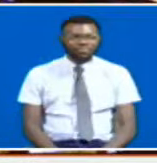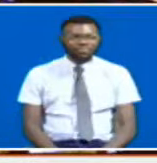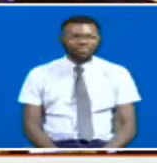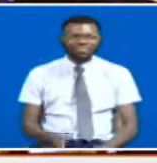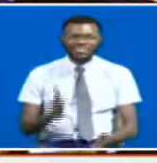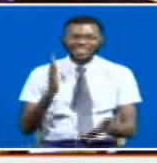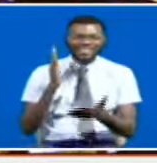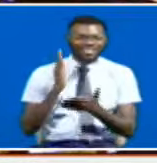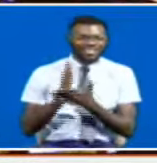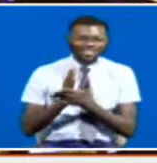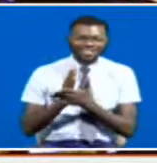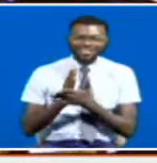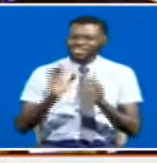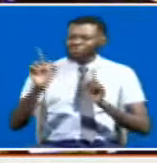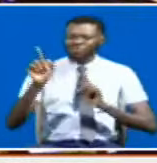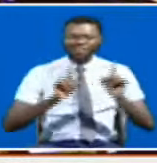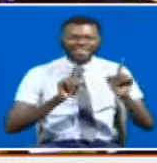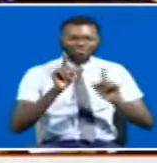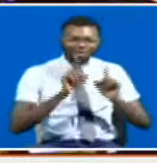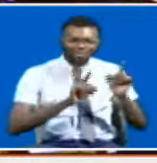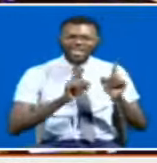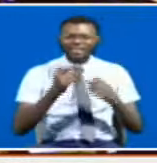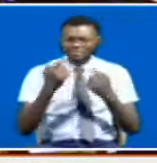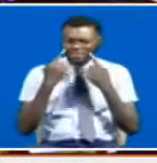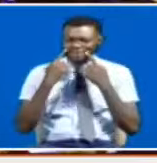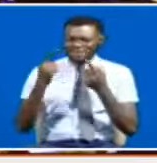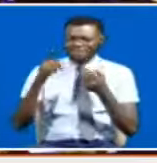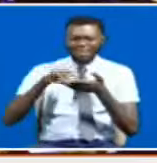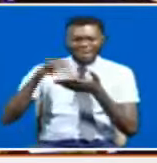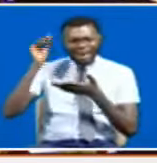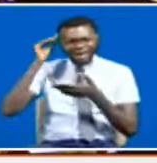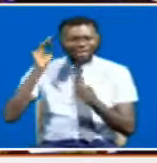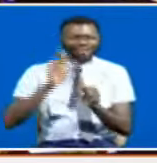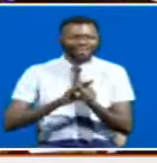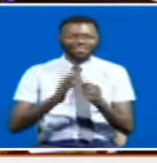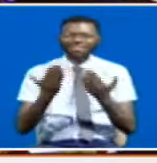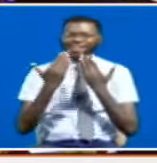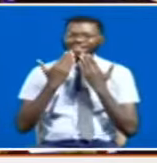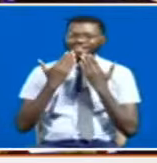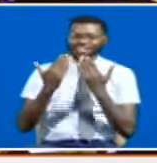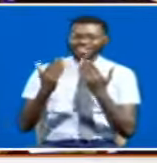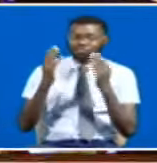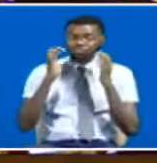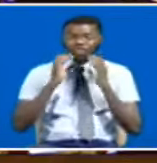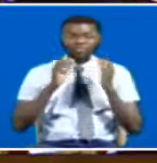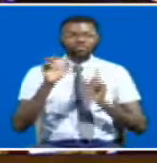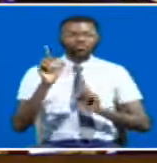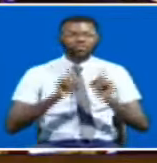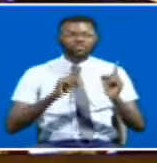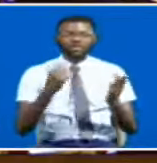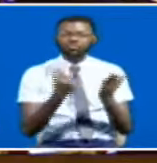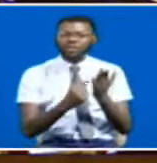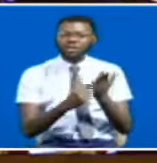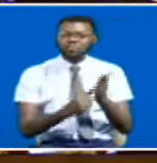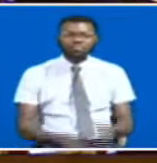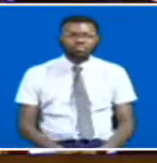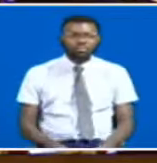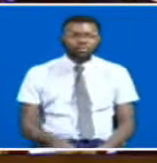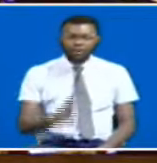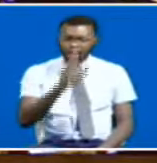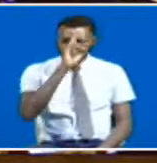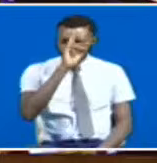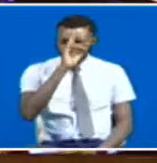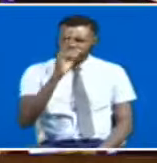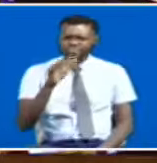Ama kweli mtazamaji, kutembea kwingi ndio kujionia mengi hayo. Asante sana Tobias ambaye alikuwa amezuru Uganda. Polisi katika kaunti ndogo